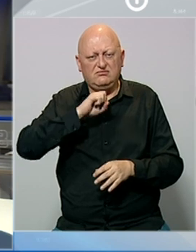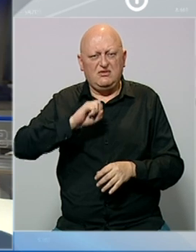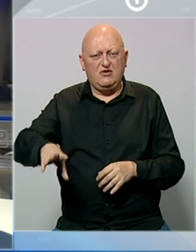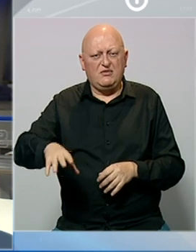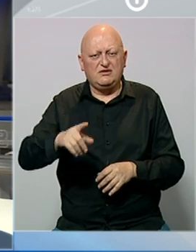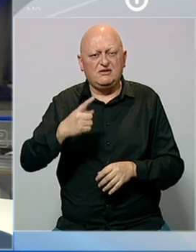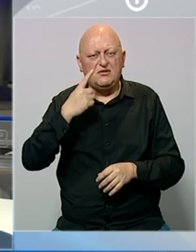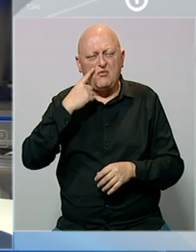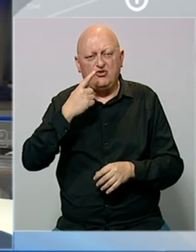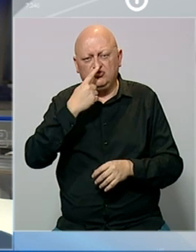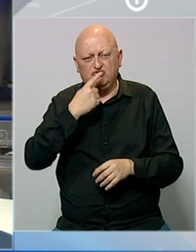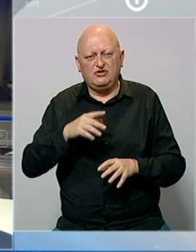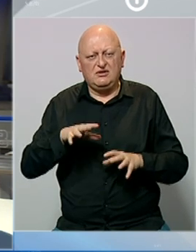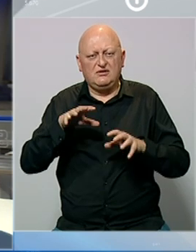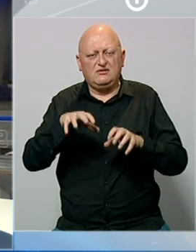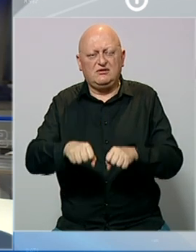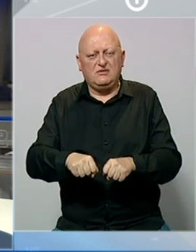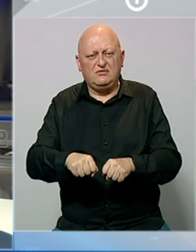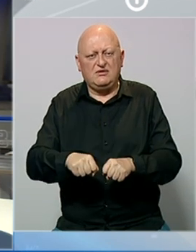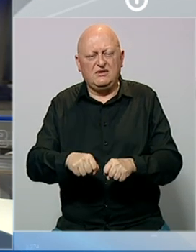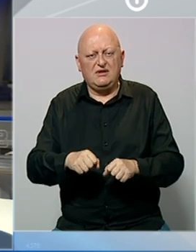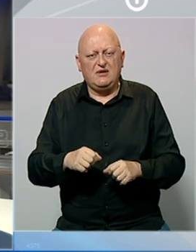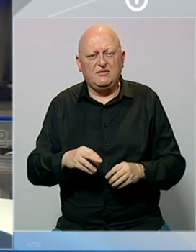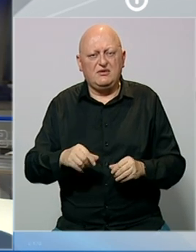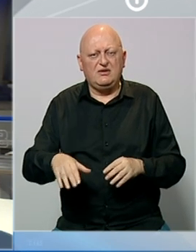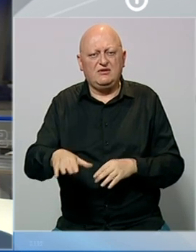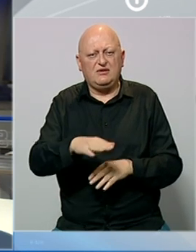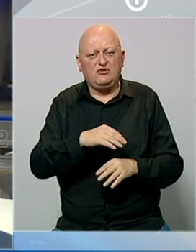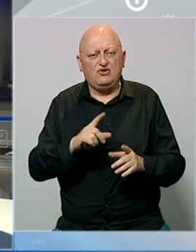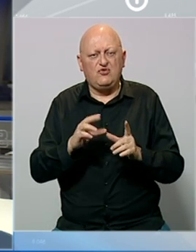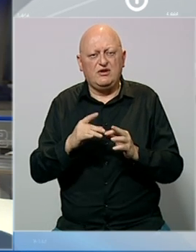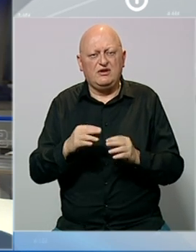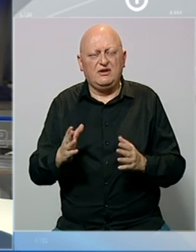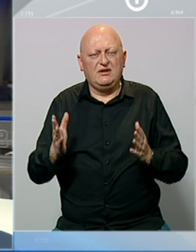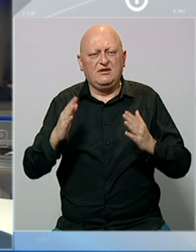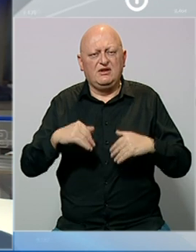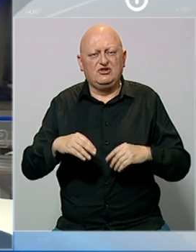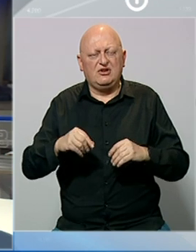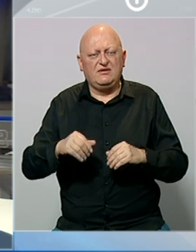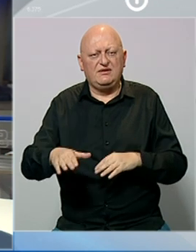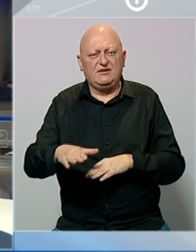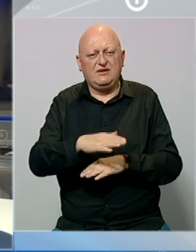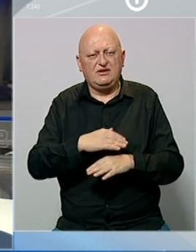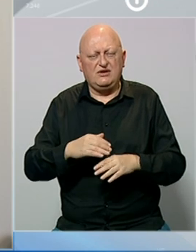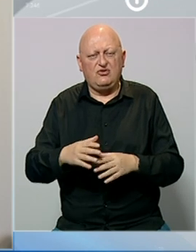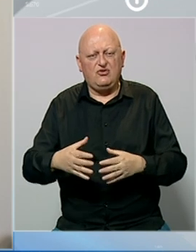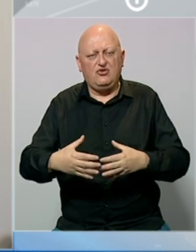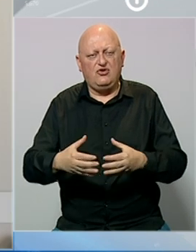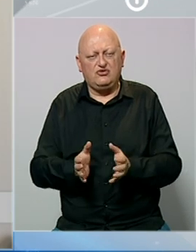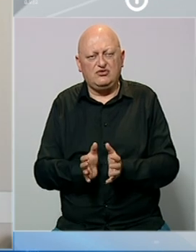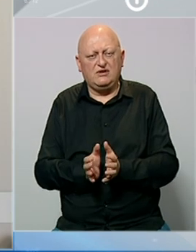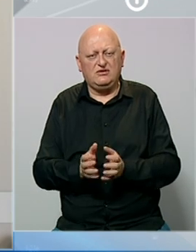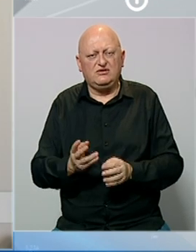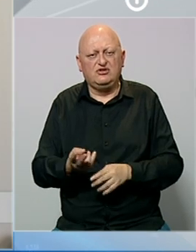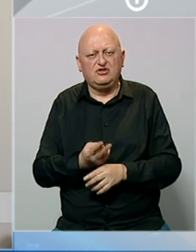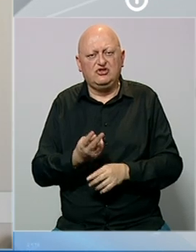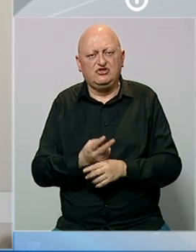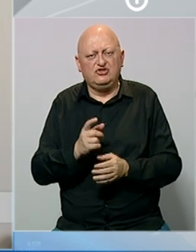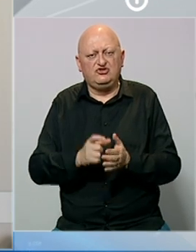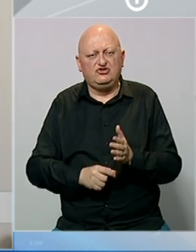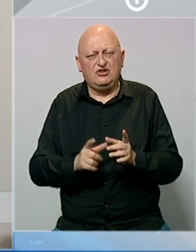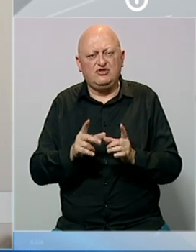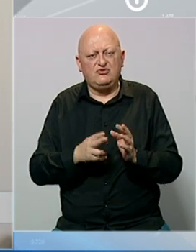osuđuje i nedvosmisleno odbacuje pokušaj Rusije da pripoji teritorije Ukrajine. narušavanje teritorijalnog integriteta i